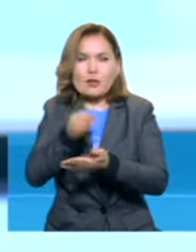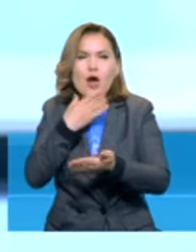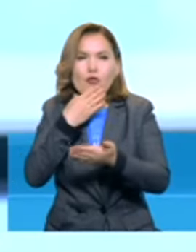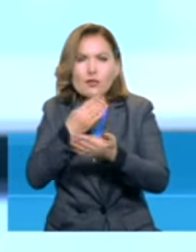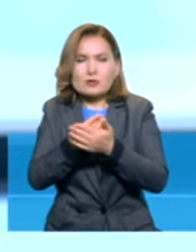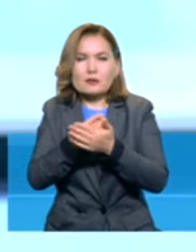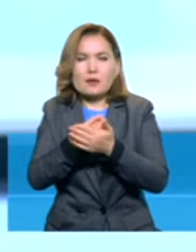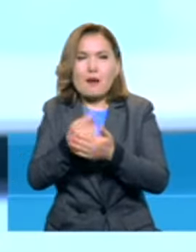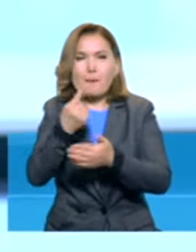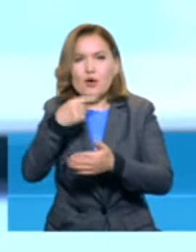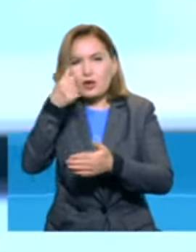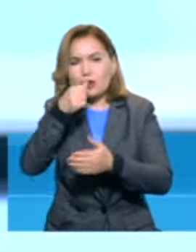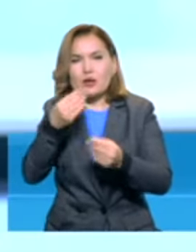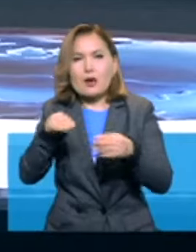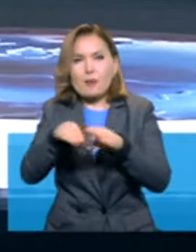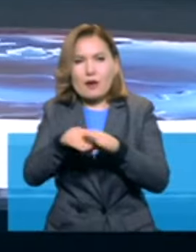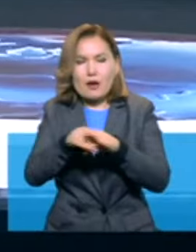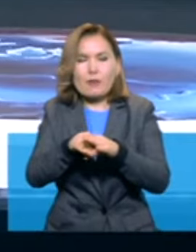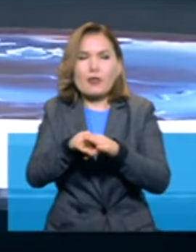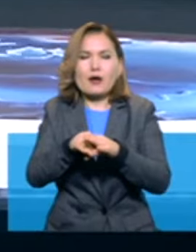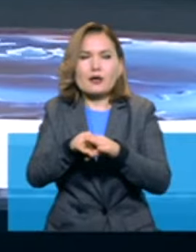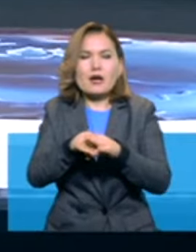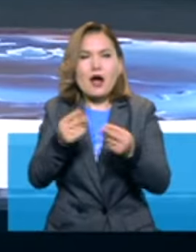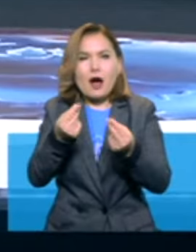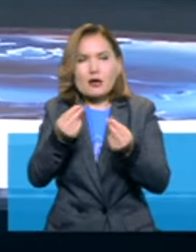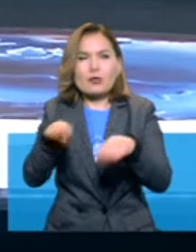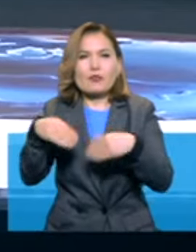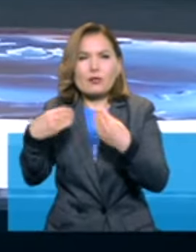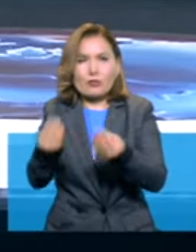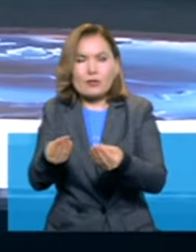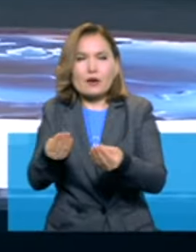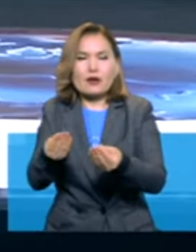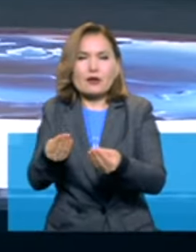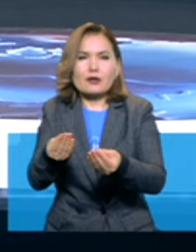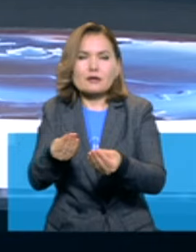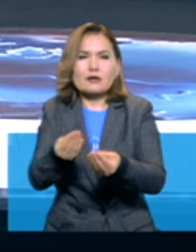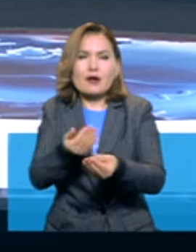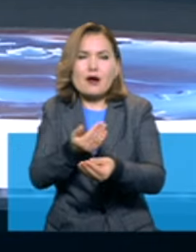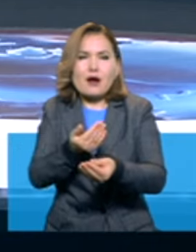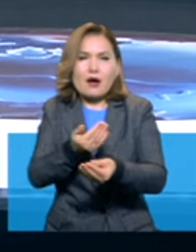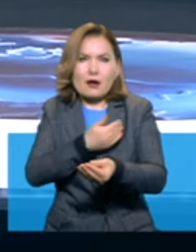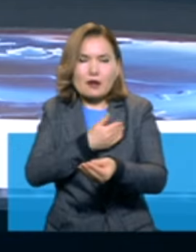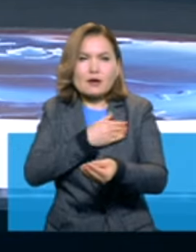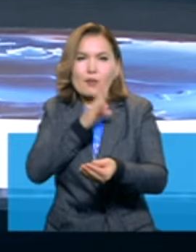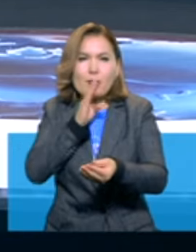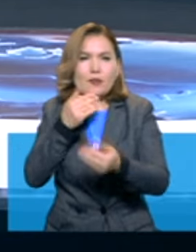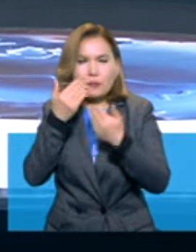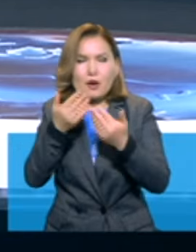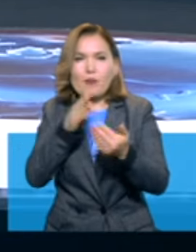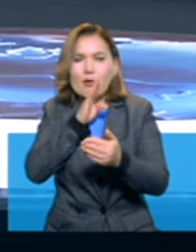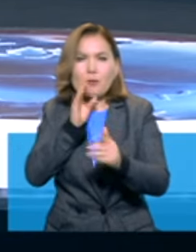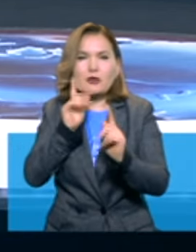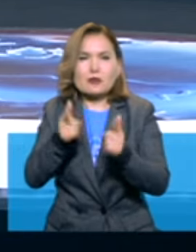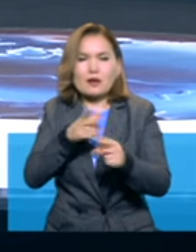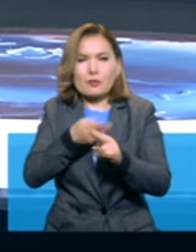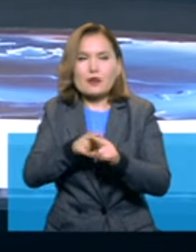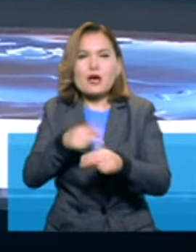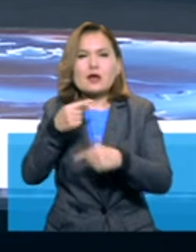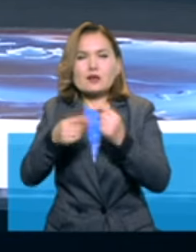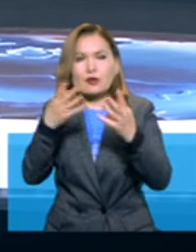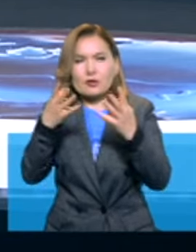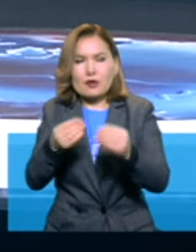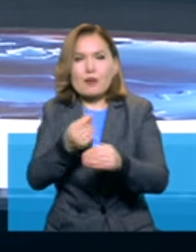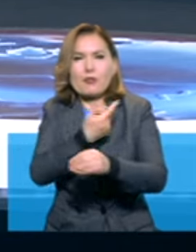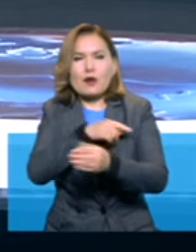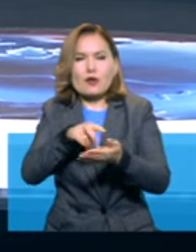бір жыл жинаған копилкамды құлсарға берейінші деп. Сөйтіп мамам жарайды деп, келесі күні біз больницадан шықтық. Сөйтіп мам, мен